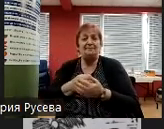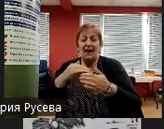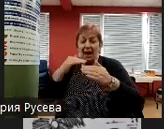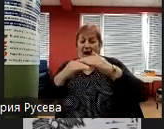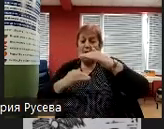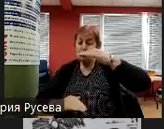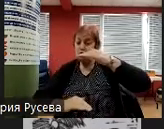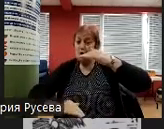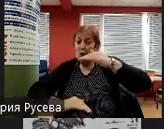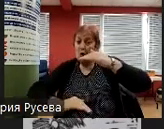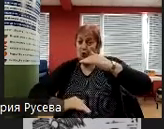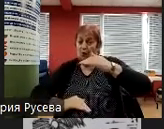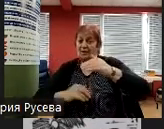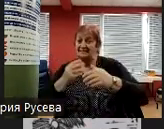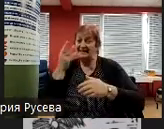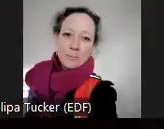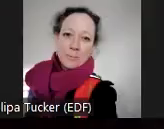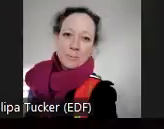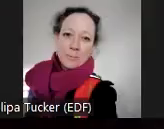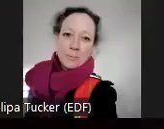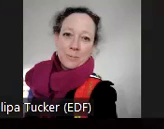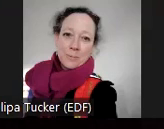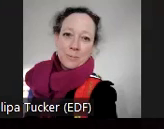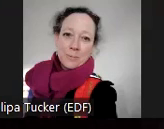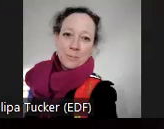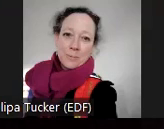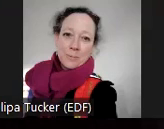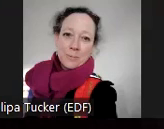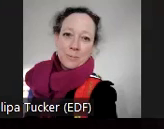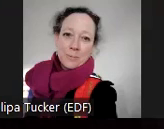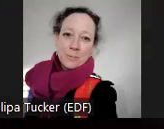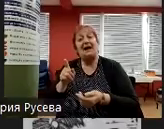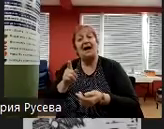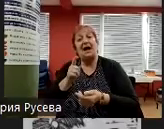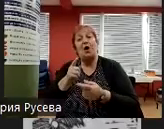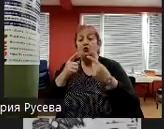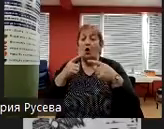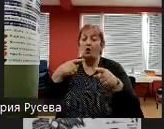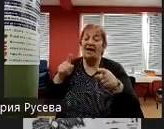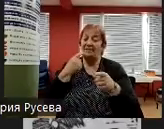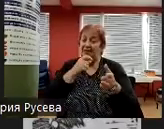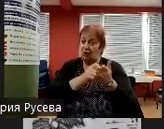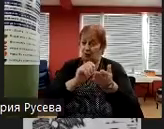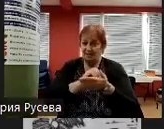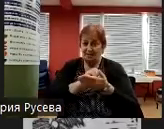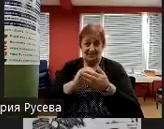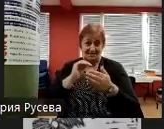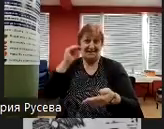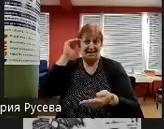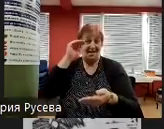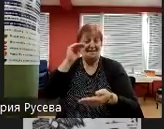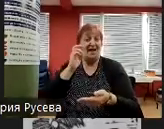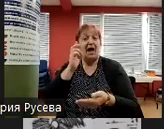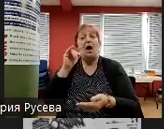Долното с трите думи, всяка от отделните думи написана с главна буква, това вече